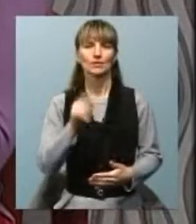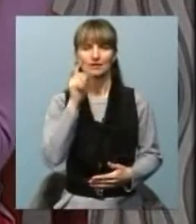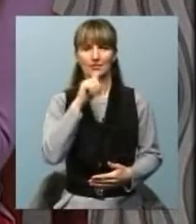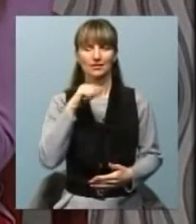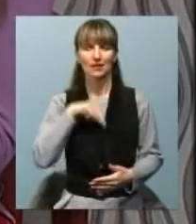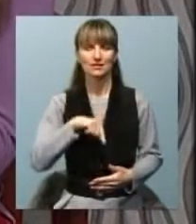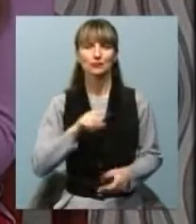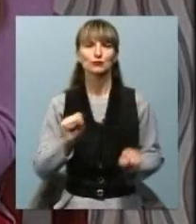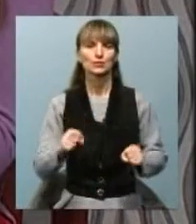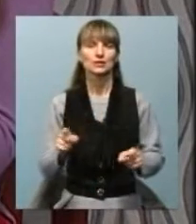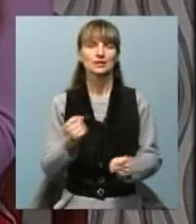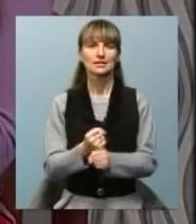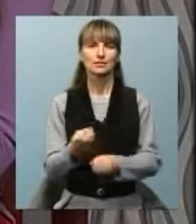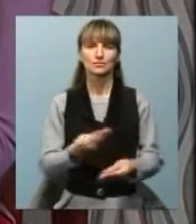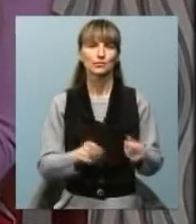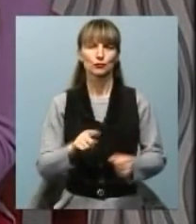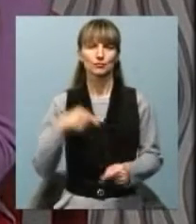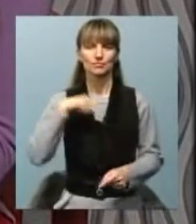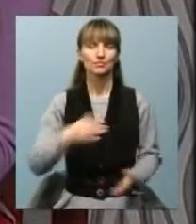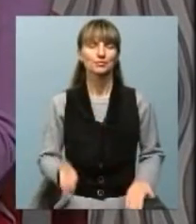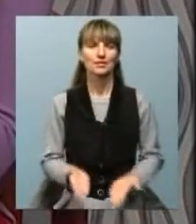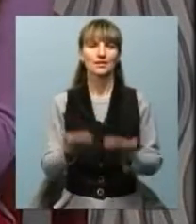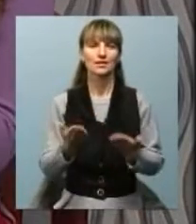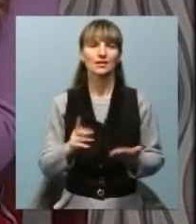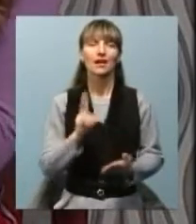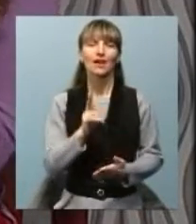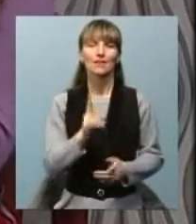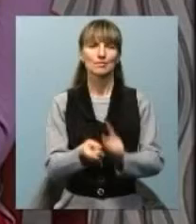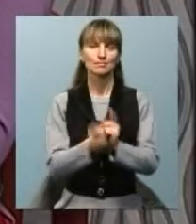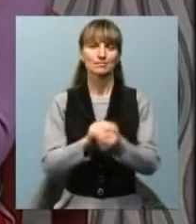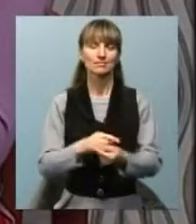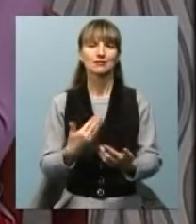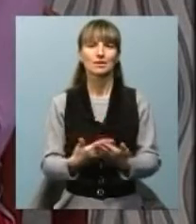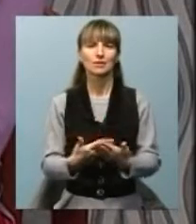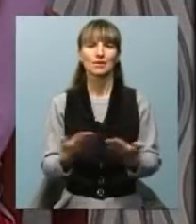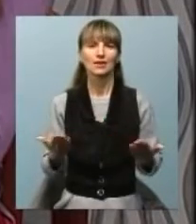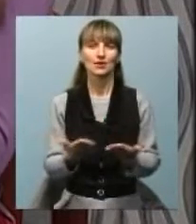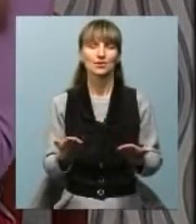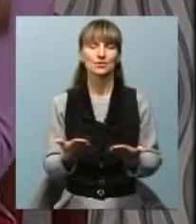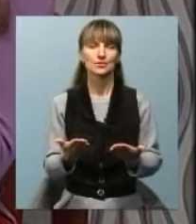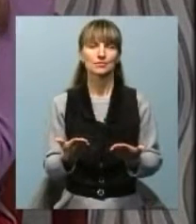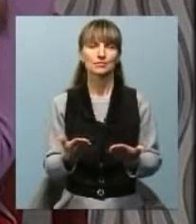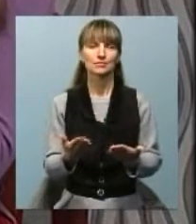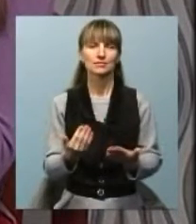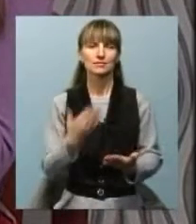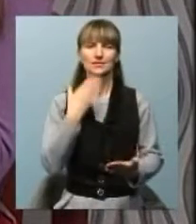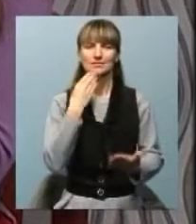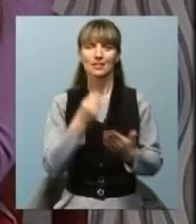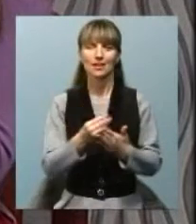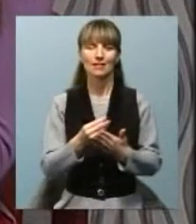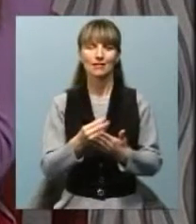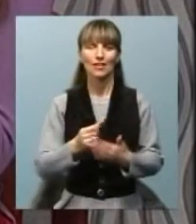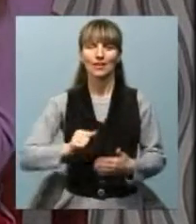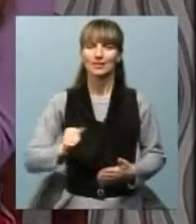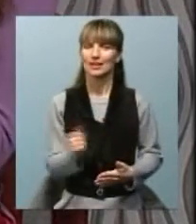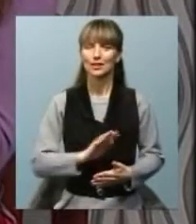можна такого зробити, начаклувати, щоб підняти собі настрій? Когось перетворити, наприклад, якогось свого не друга або